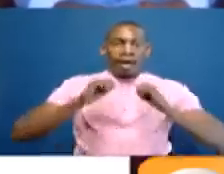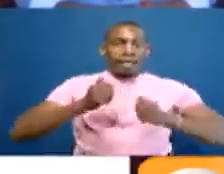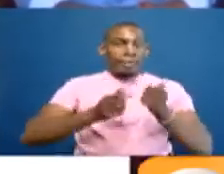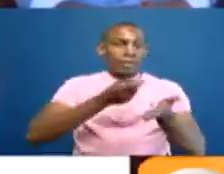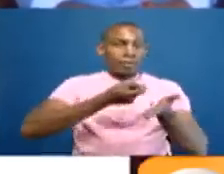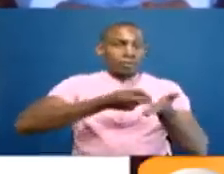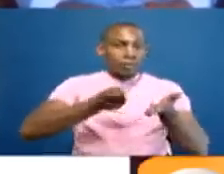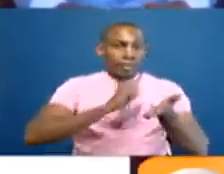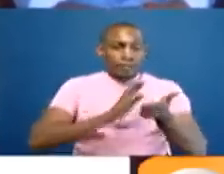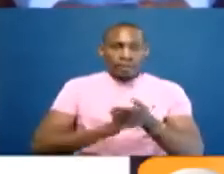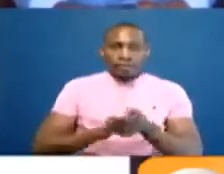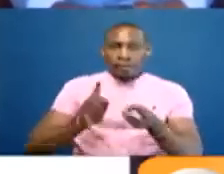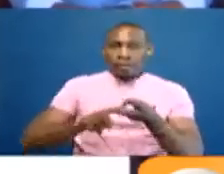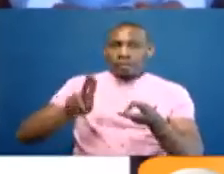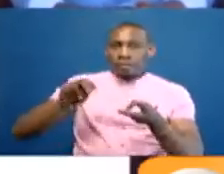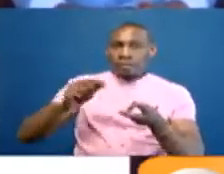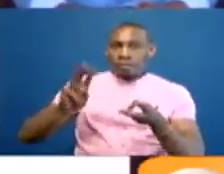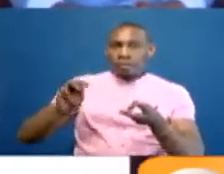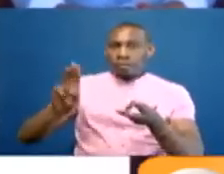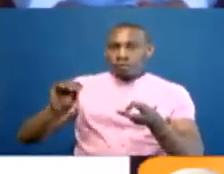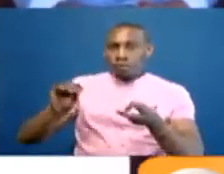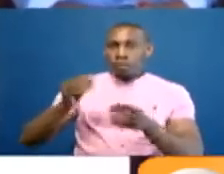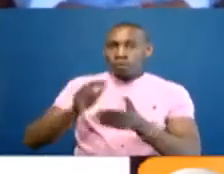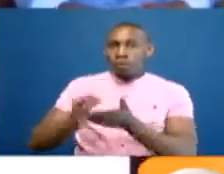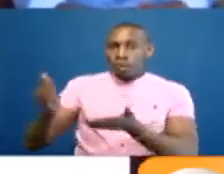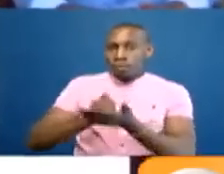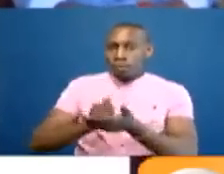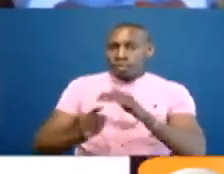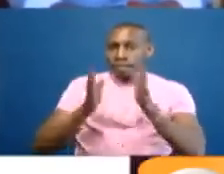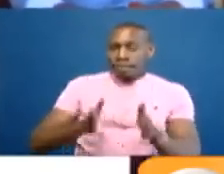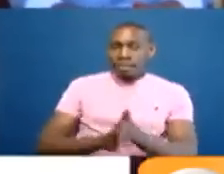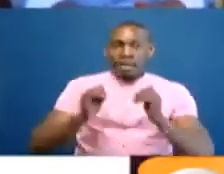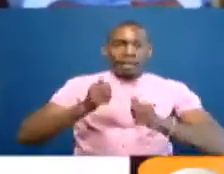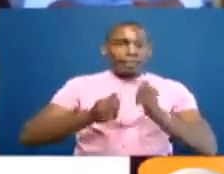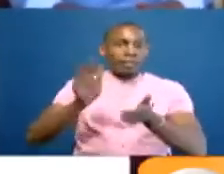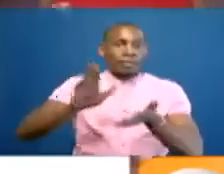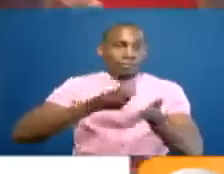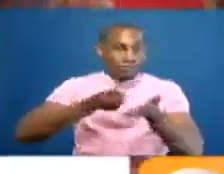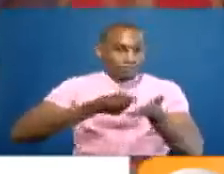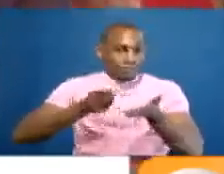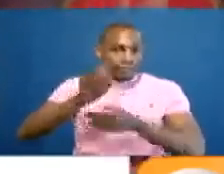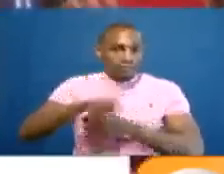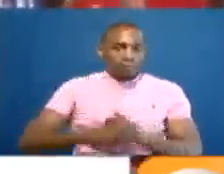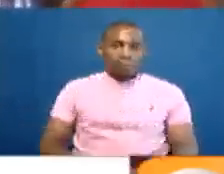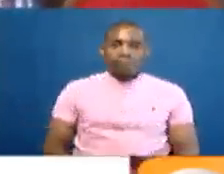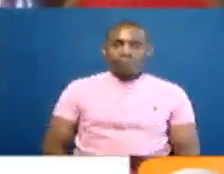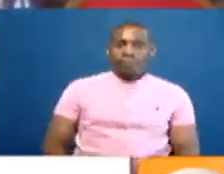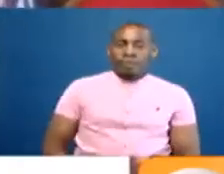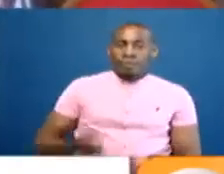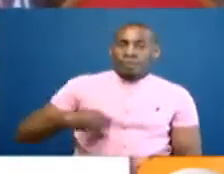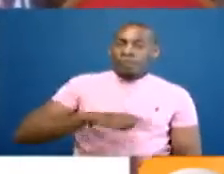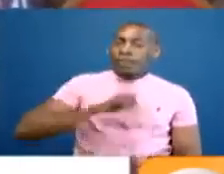ulisign? Bwana Fred Gumo yuko hapa, ukamfanya minister, agreement gani ulisign? Sisi